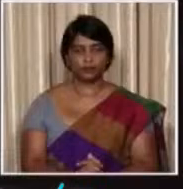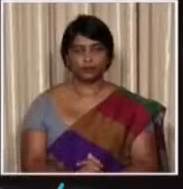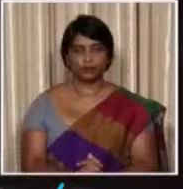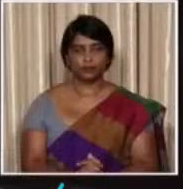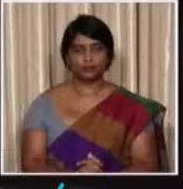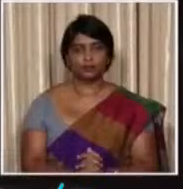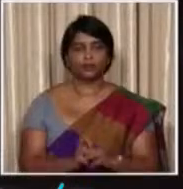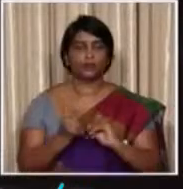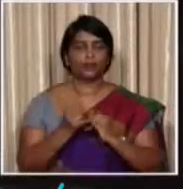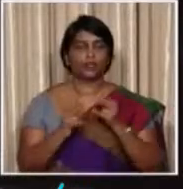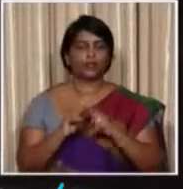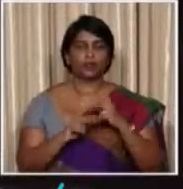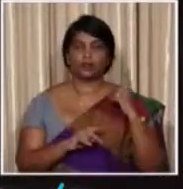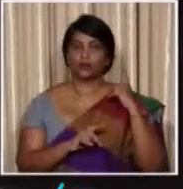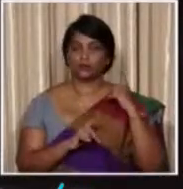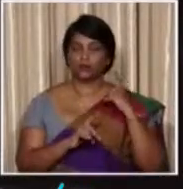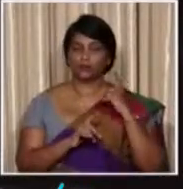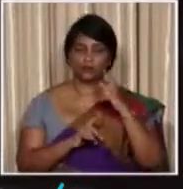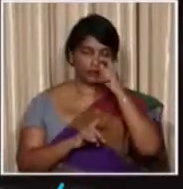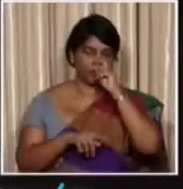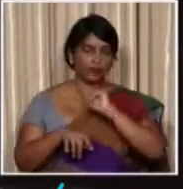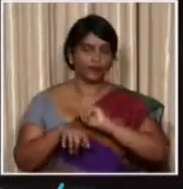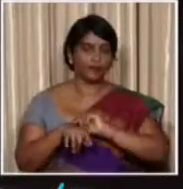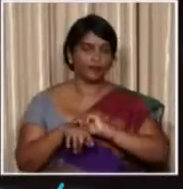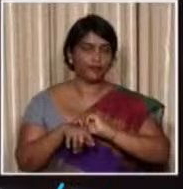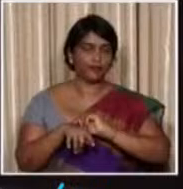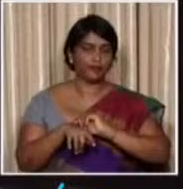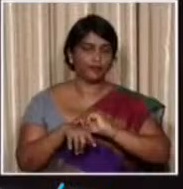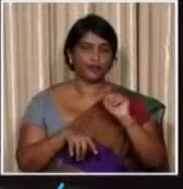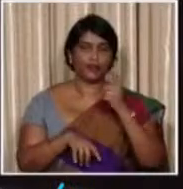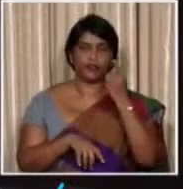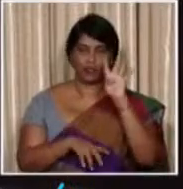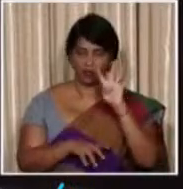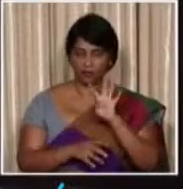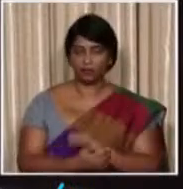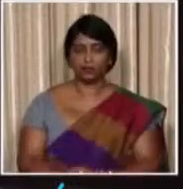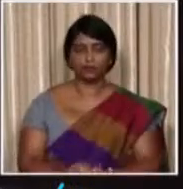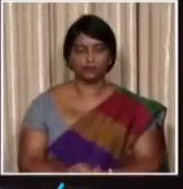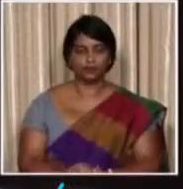ෆීල් මාසල් ගරු සරත් පොන්සේකා මැතුමා ඔබතුමාට මිනිත්තු 14ක කාලයක්